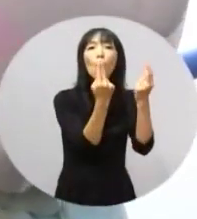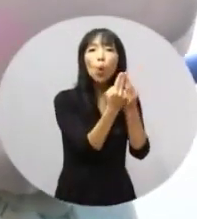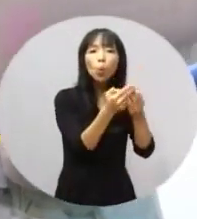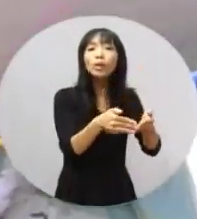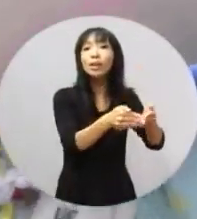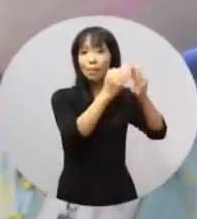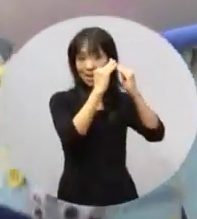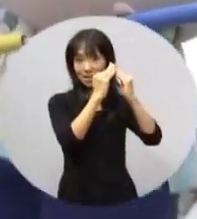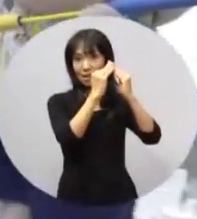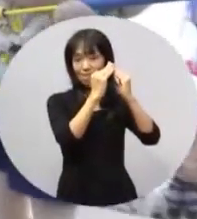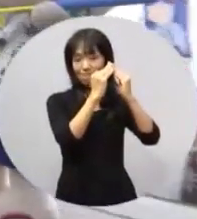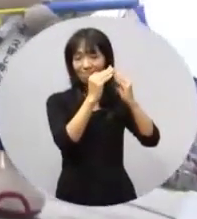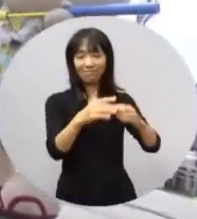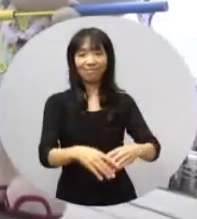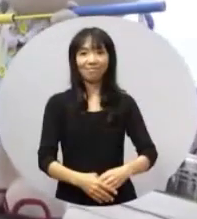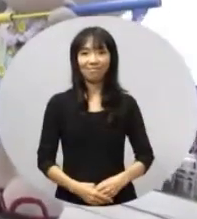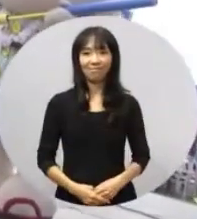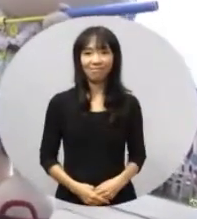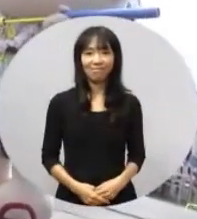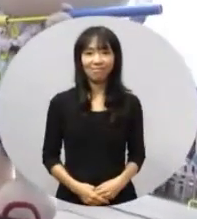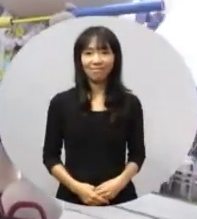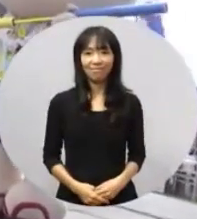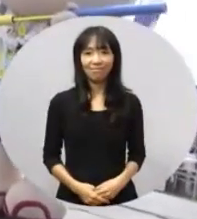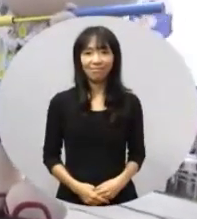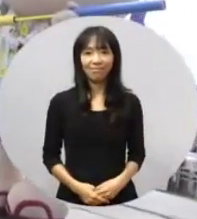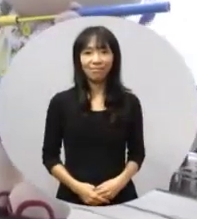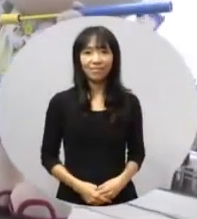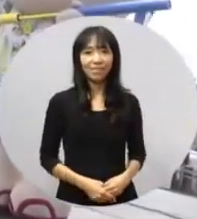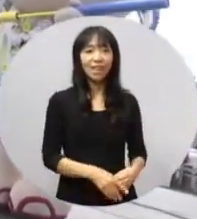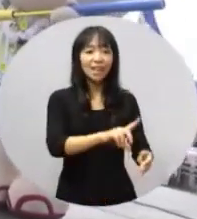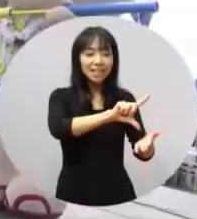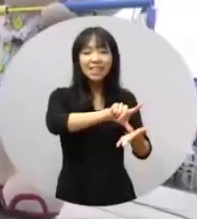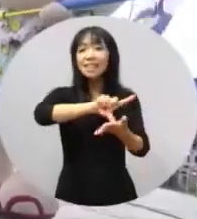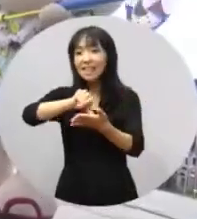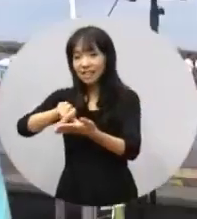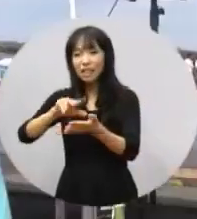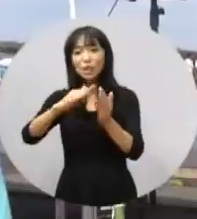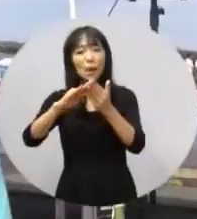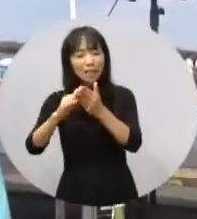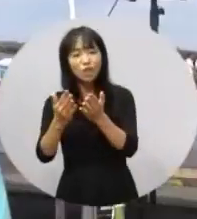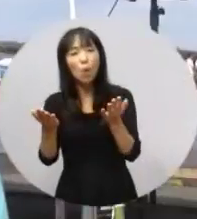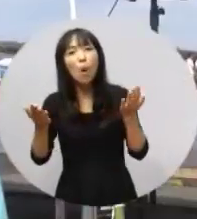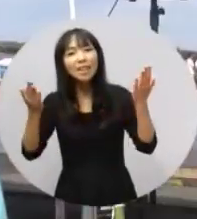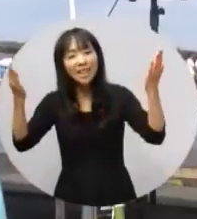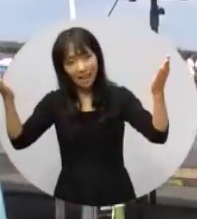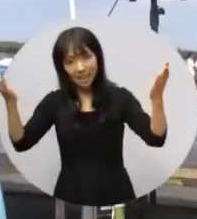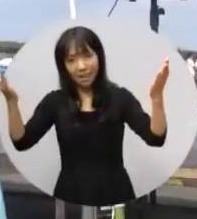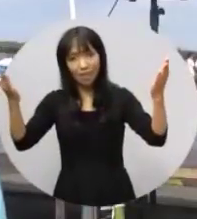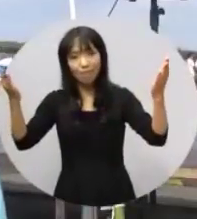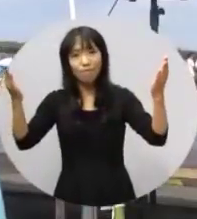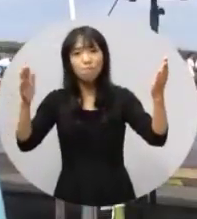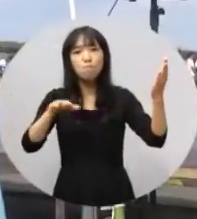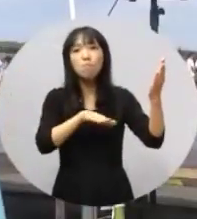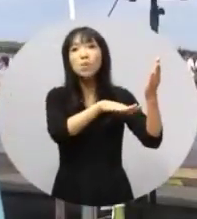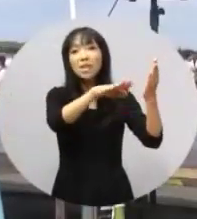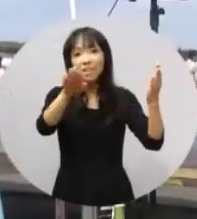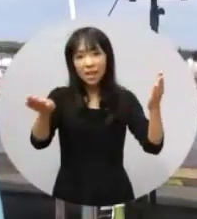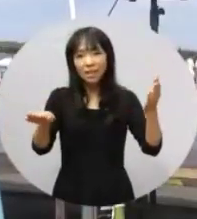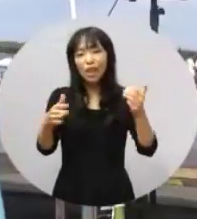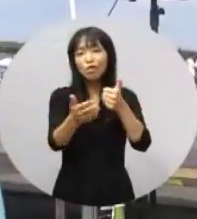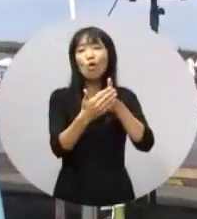てみんなで一緒に戦っていこうというチームを作りました角打ち町を盛り上げていこうということで皆さんねー